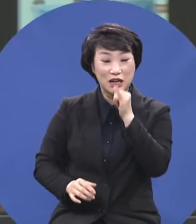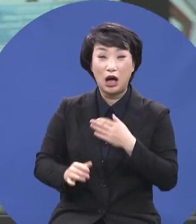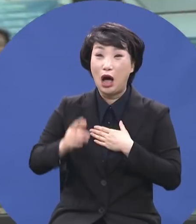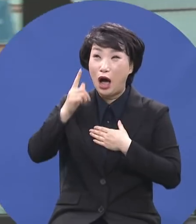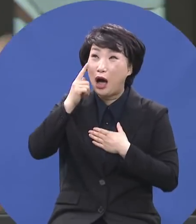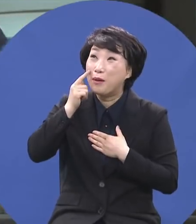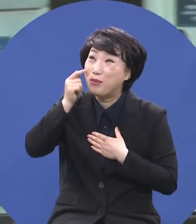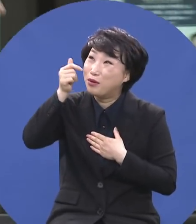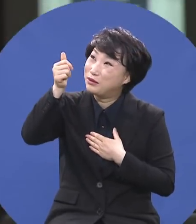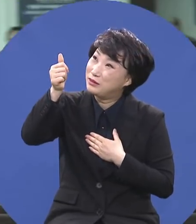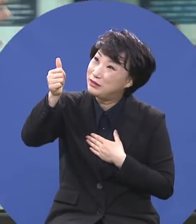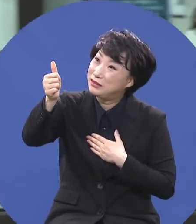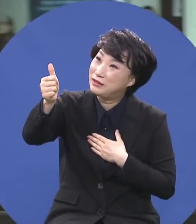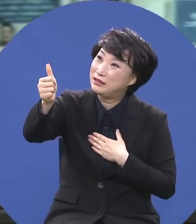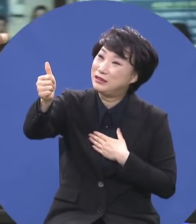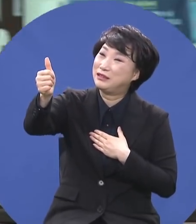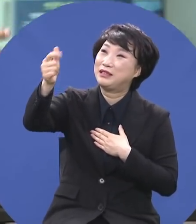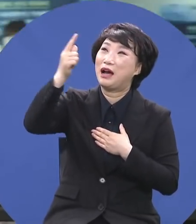아버지,